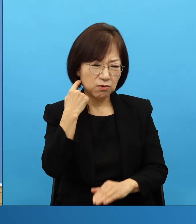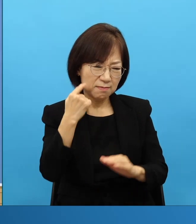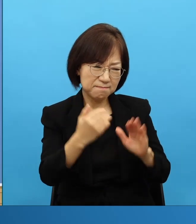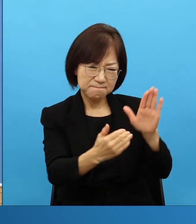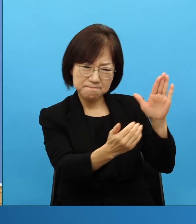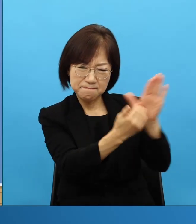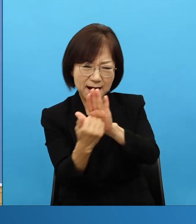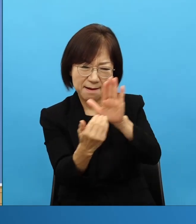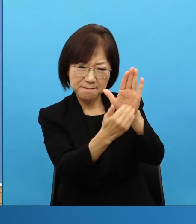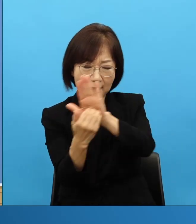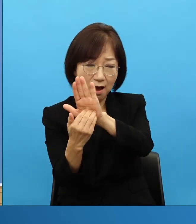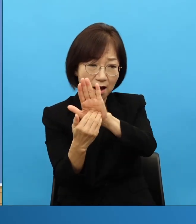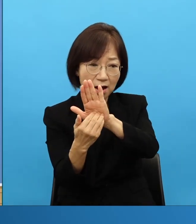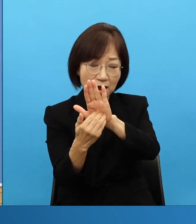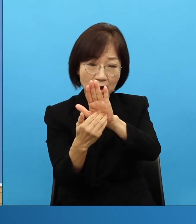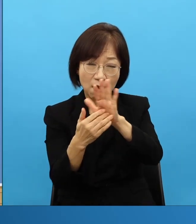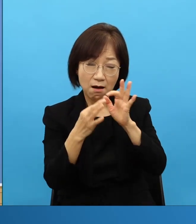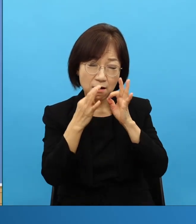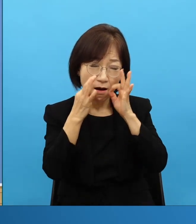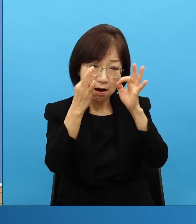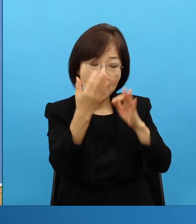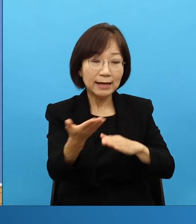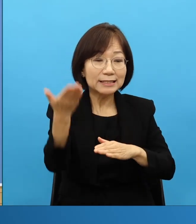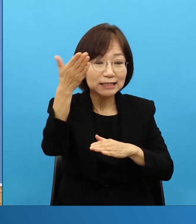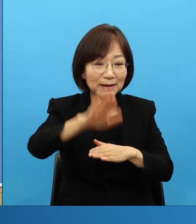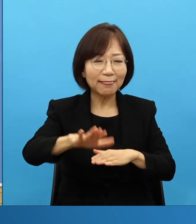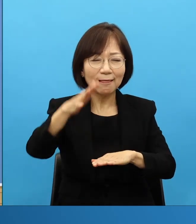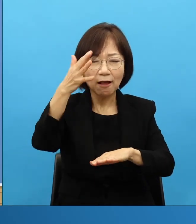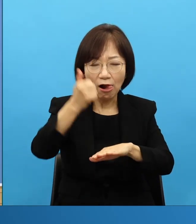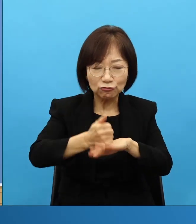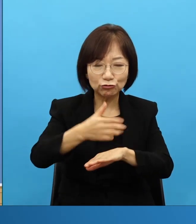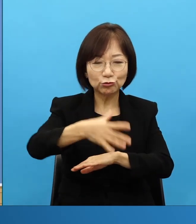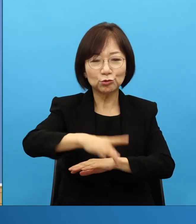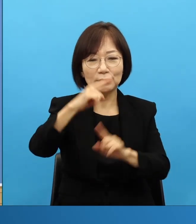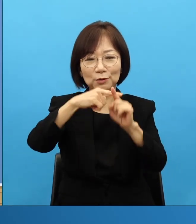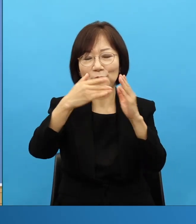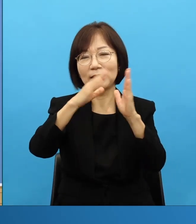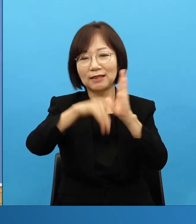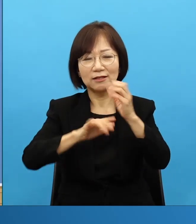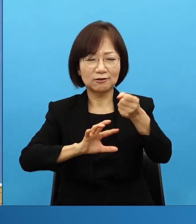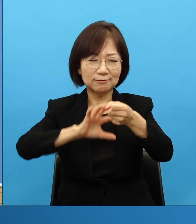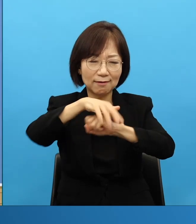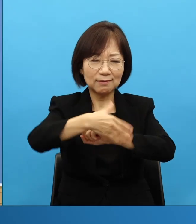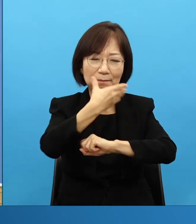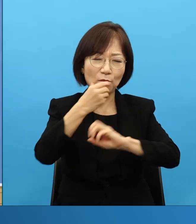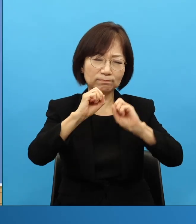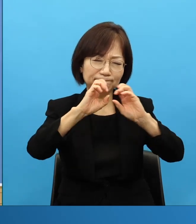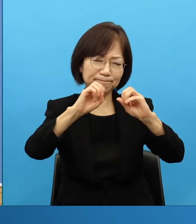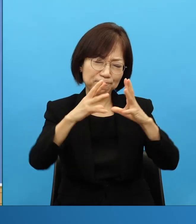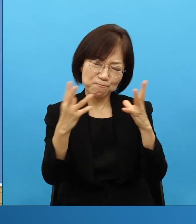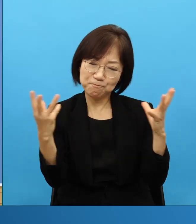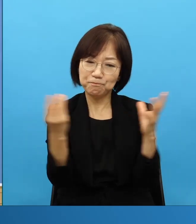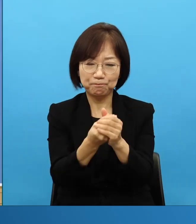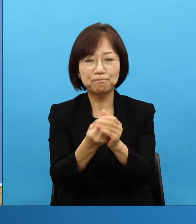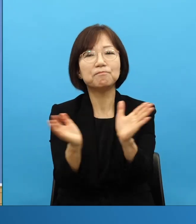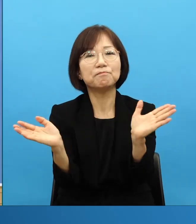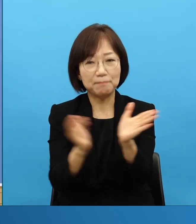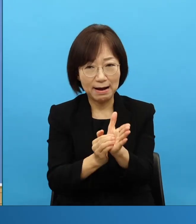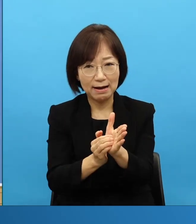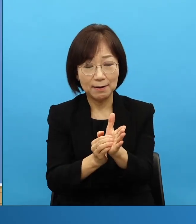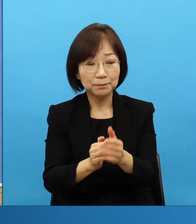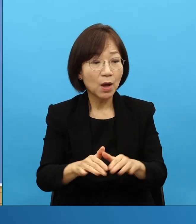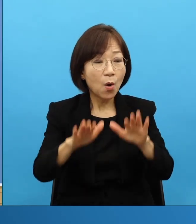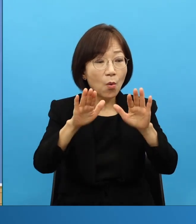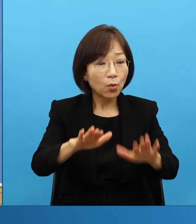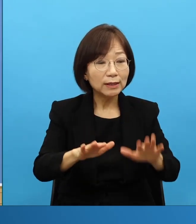was taking place in Mark's upper room, it reached out to the ends of this world. 이 세 사람의 만남인 겁니다. But we see the meetings of these three people. 근데